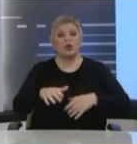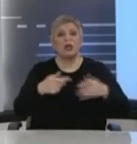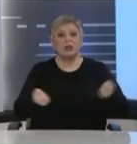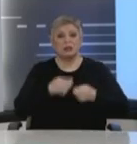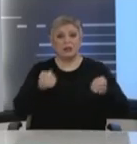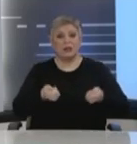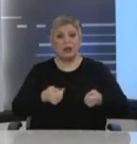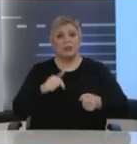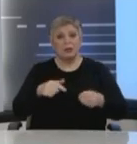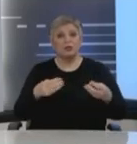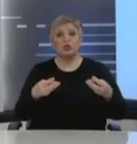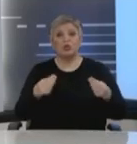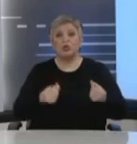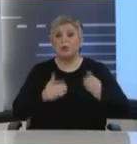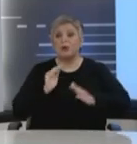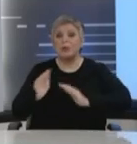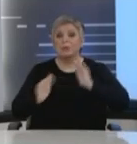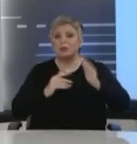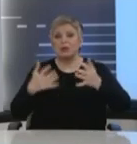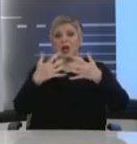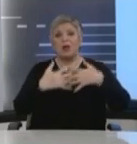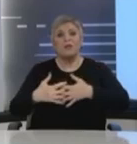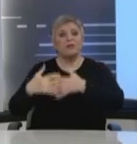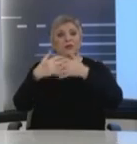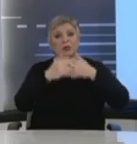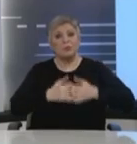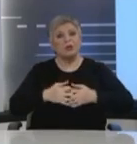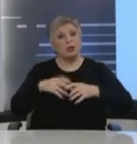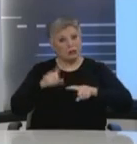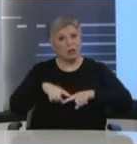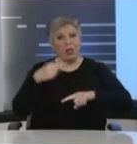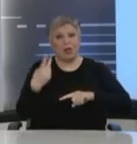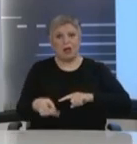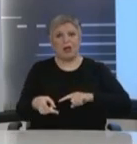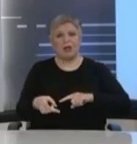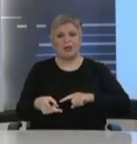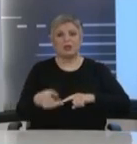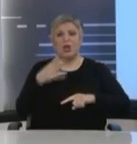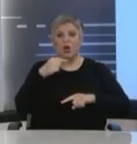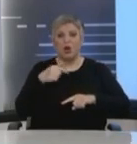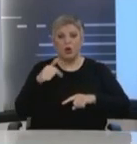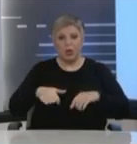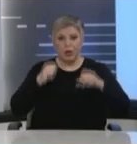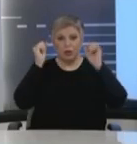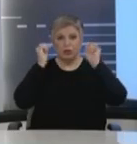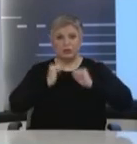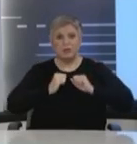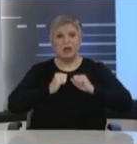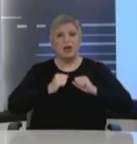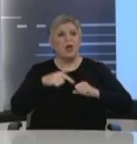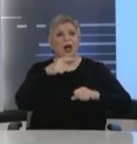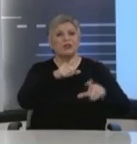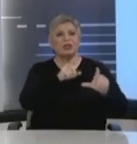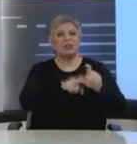επιτέλους της ελληνικής φαρμακοβιομηχανίας, που επίσης πλήττεται από τις αθέμητες πρακτικές των πολυεθνικών